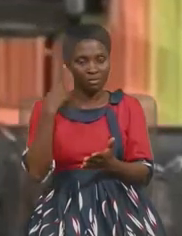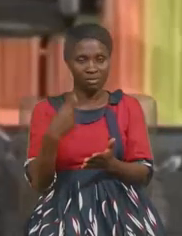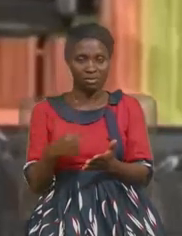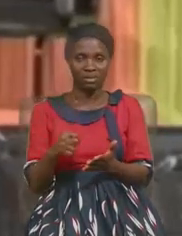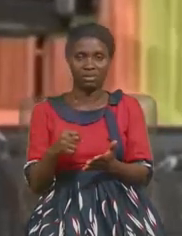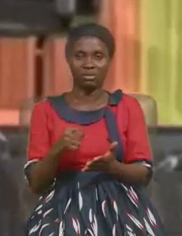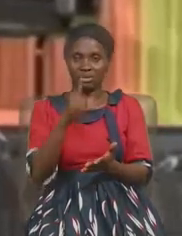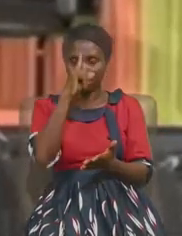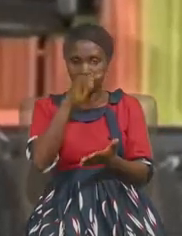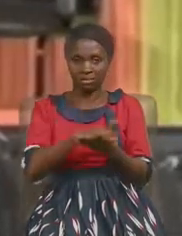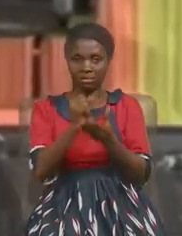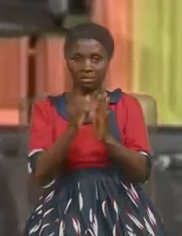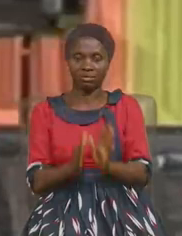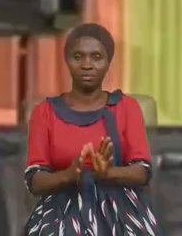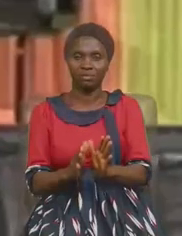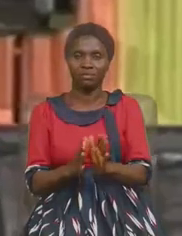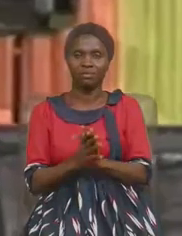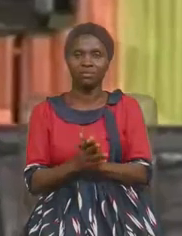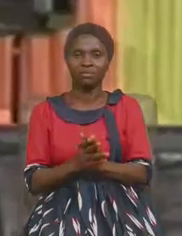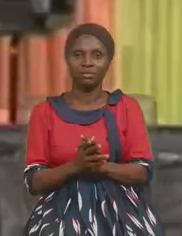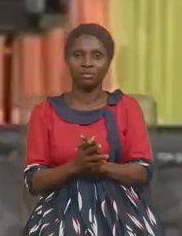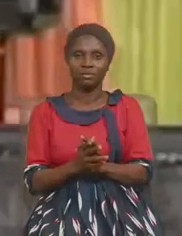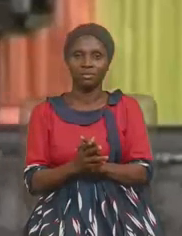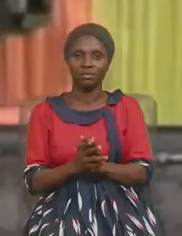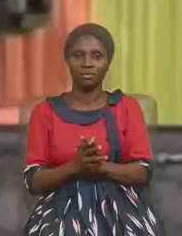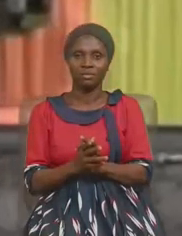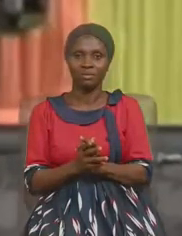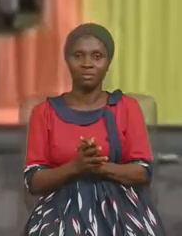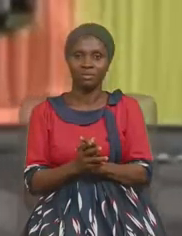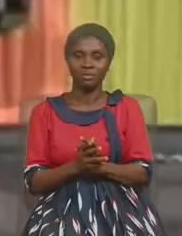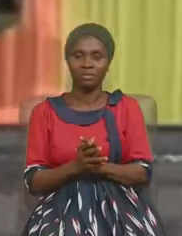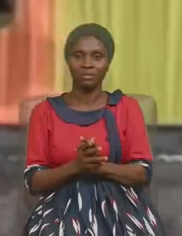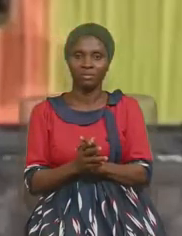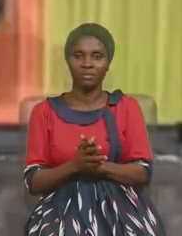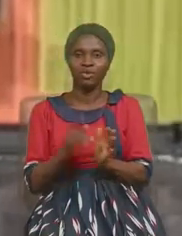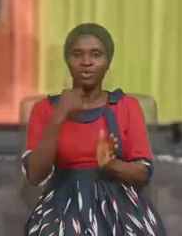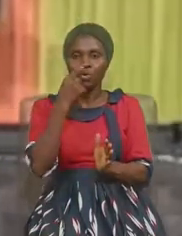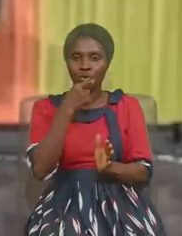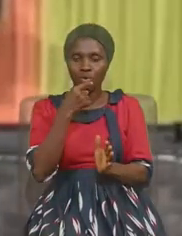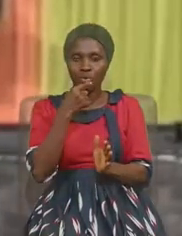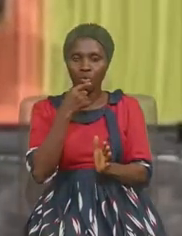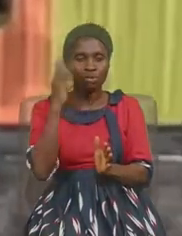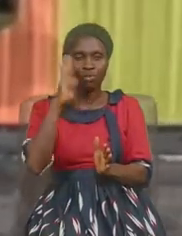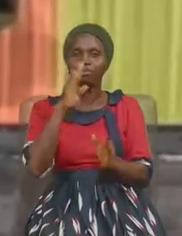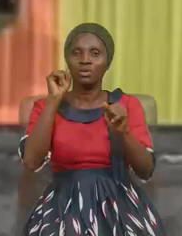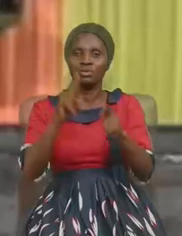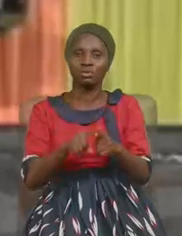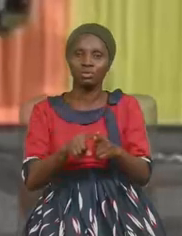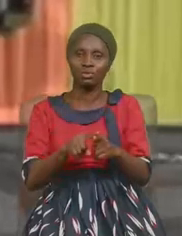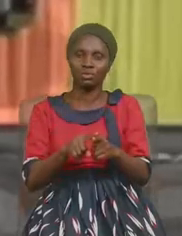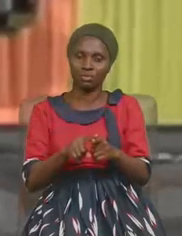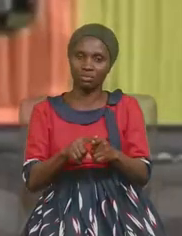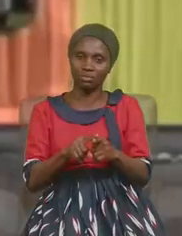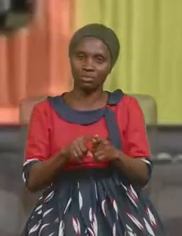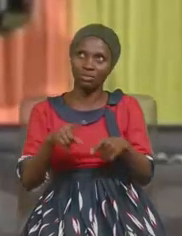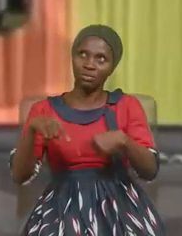Les versets 3 et 4. Qui pourra monter à la montagne de l'Éternel?